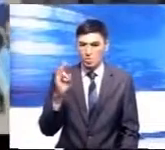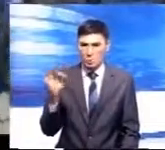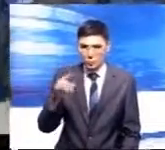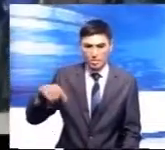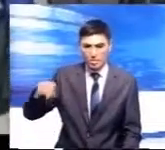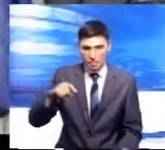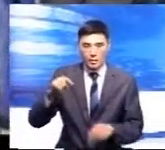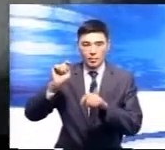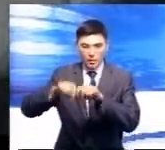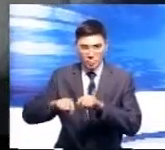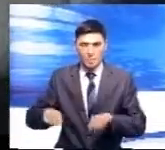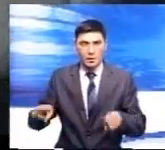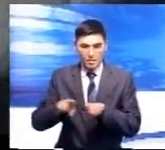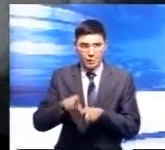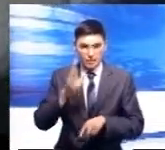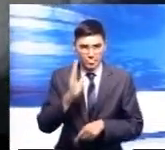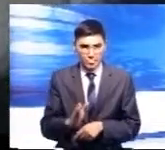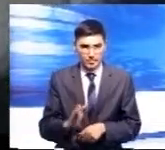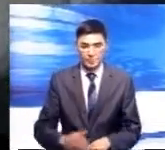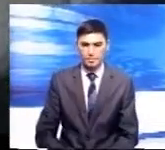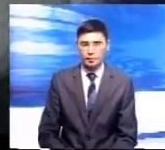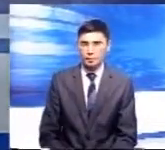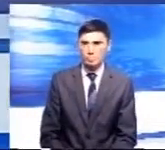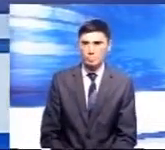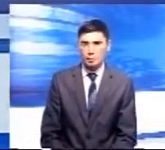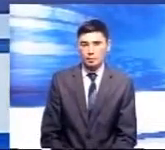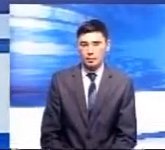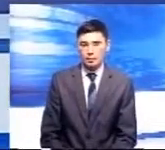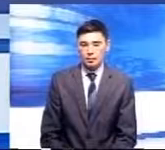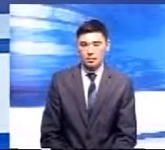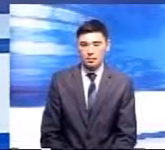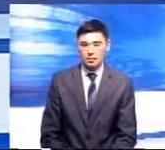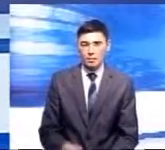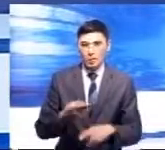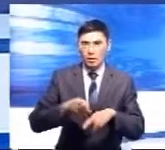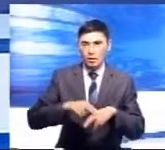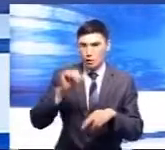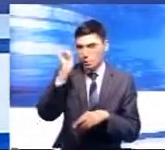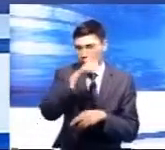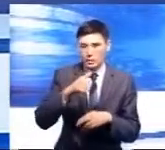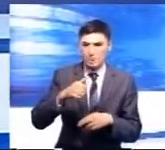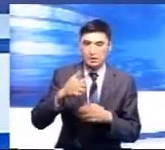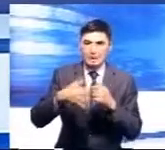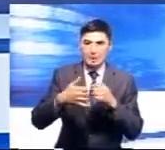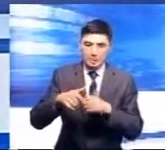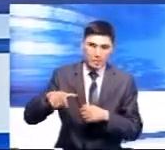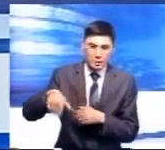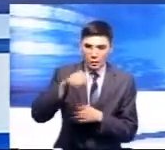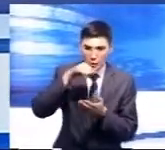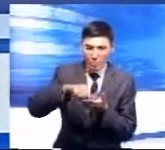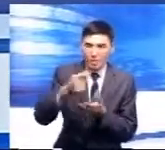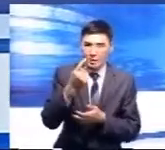области. Бакытгуль Казецкая, Айрат Кожахметов, служба новостей Семей. В этом году на средний ремонт дорог Семии были